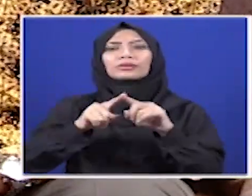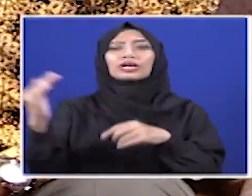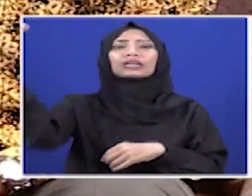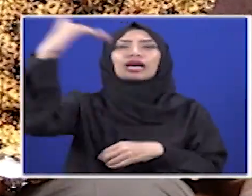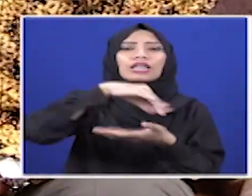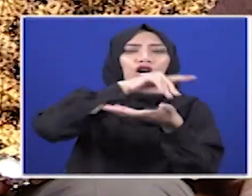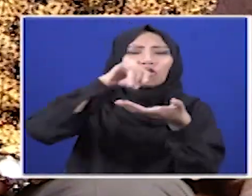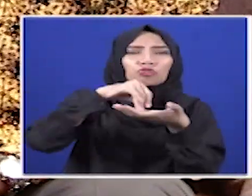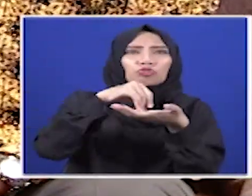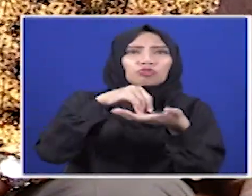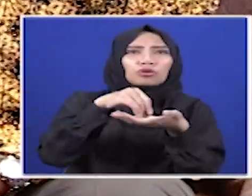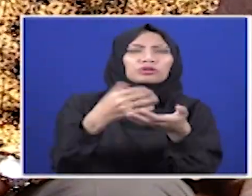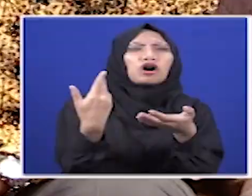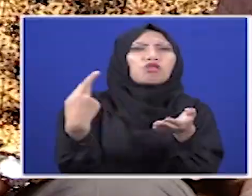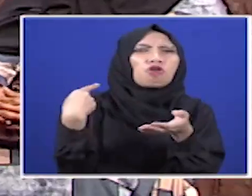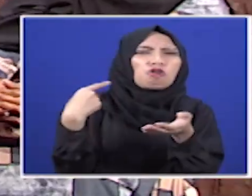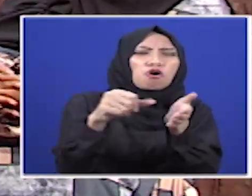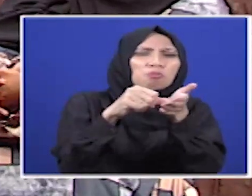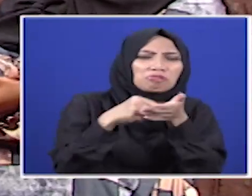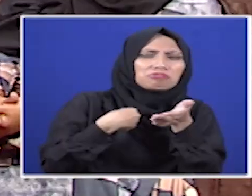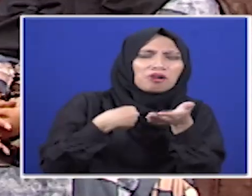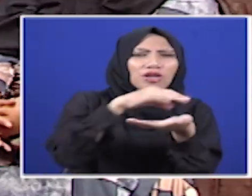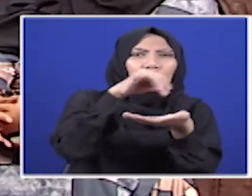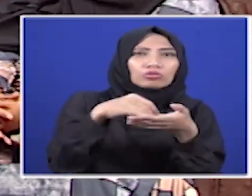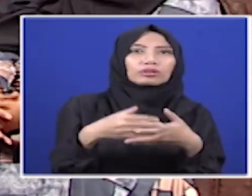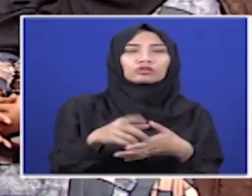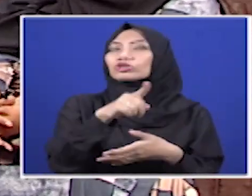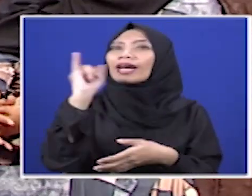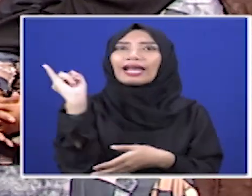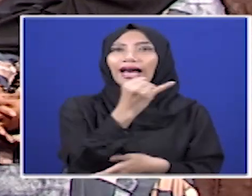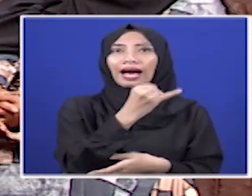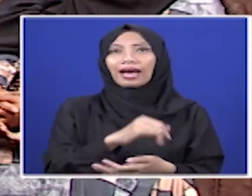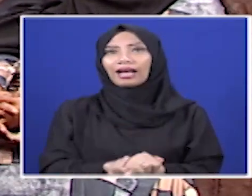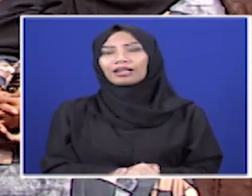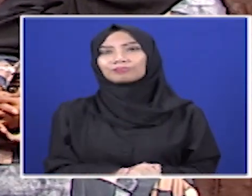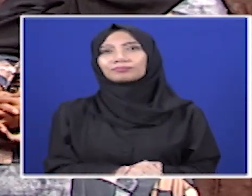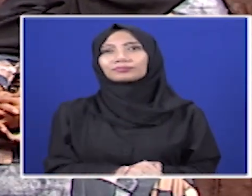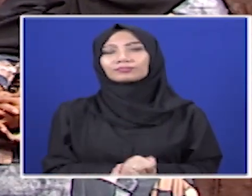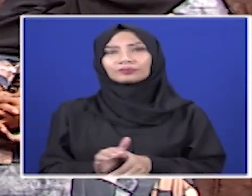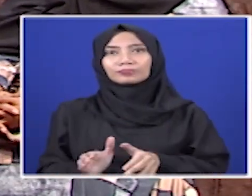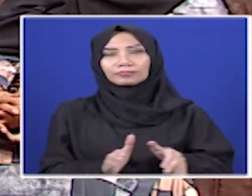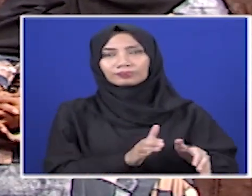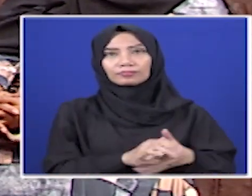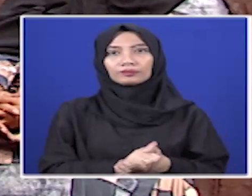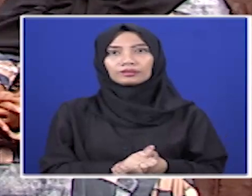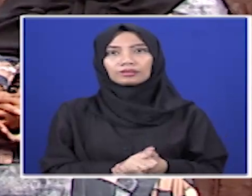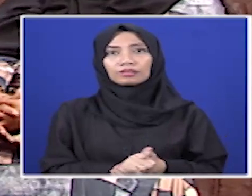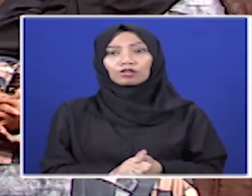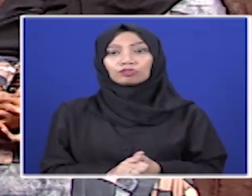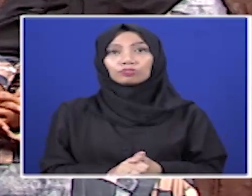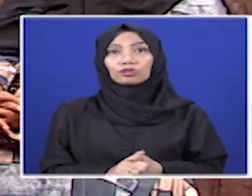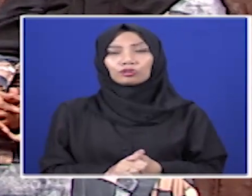Allah Subhanahu Wa Ta'ala berarti setelah kejadian itu Mbak Vio akhirnya jadi sadar